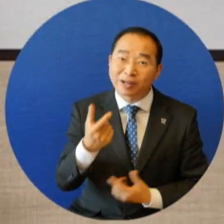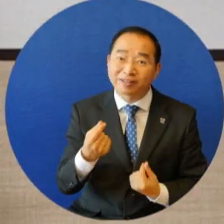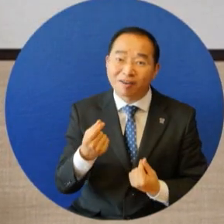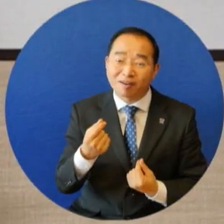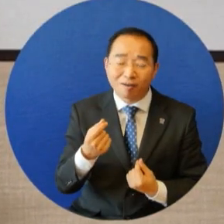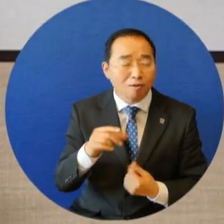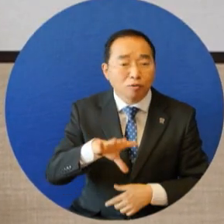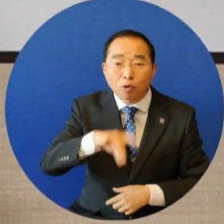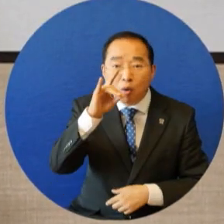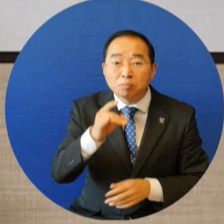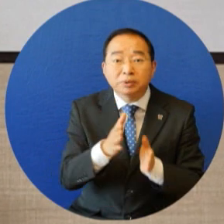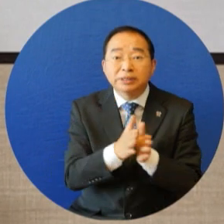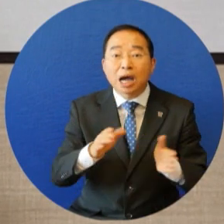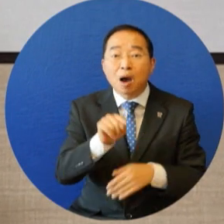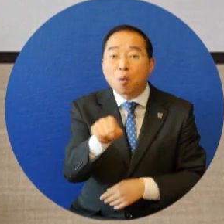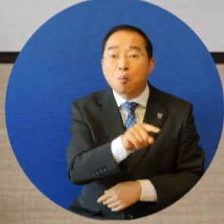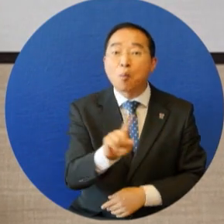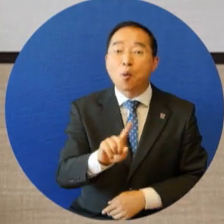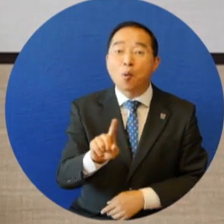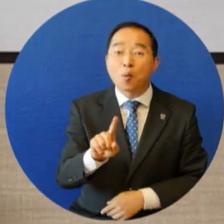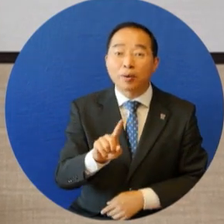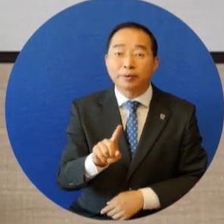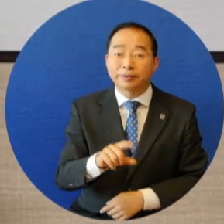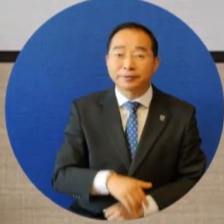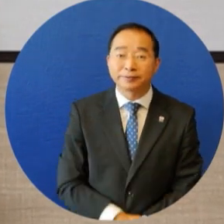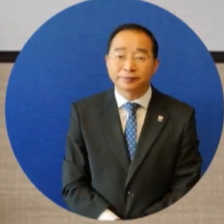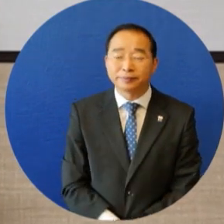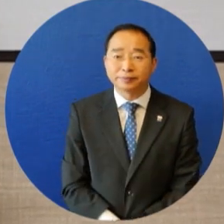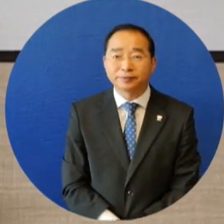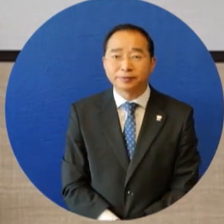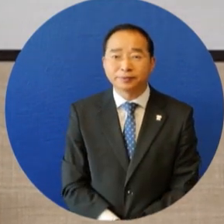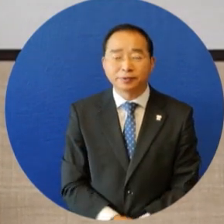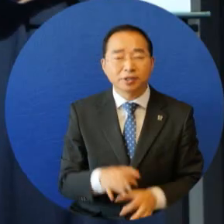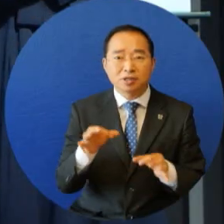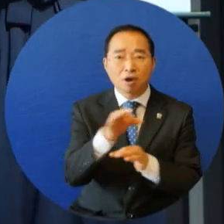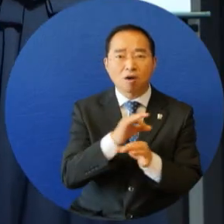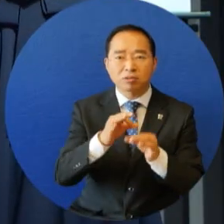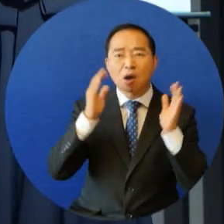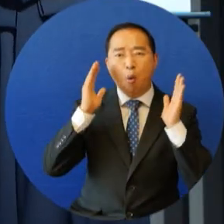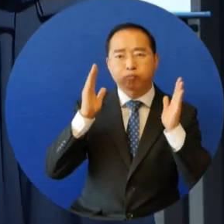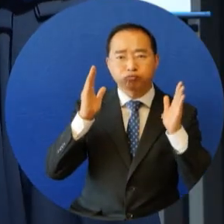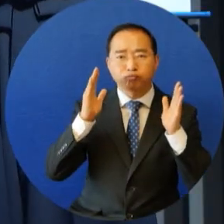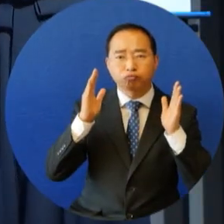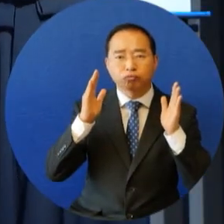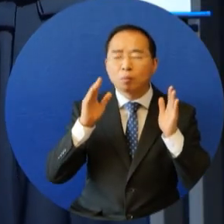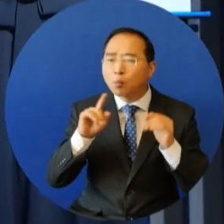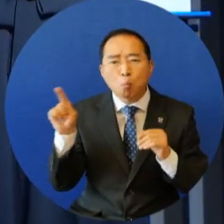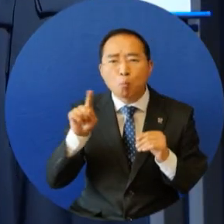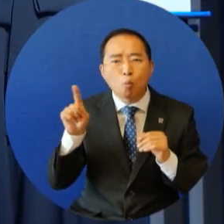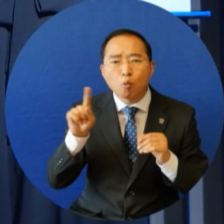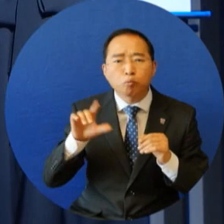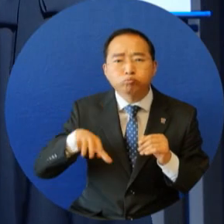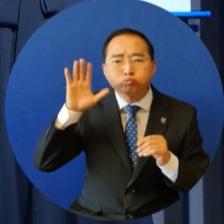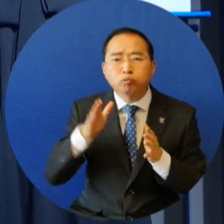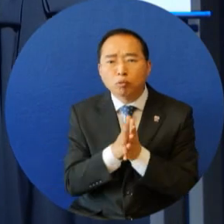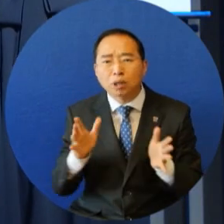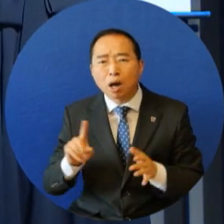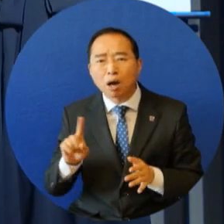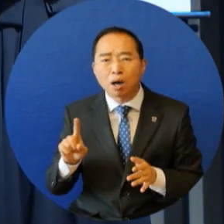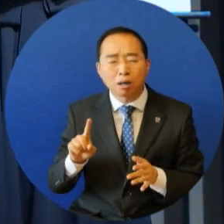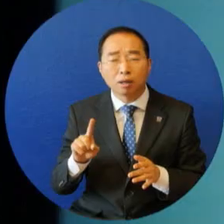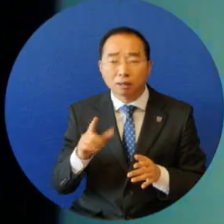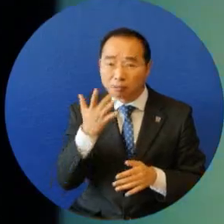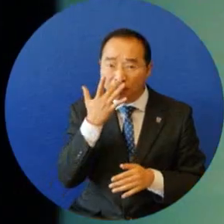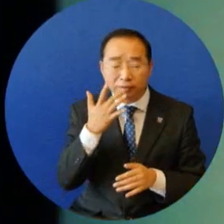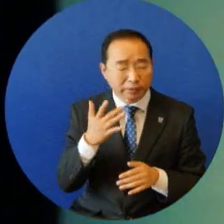같습니다. 어떤 것부터 시작하면 재밌게 할 수 있을까요? 경제 공부라고 하면 사실 좀 막막하게